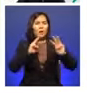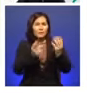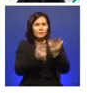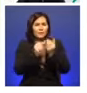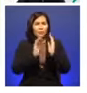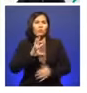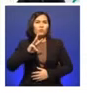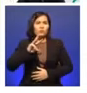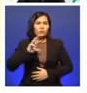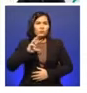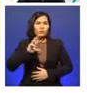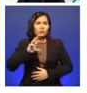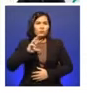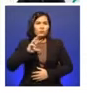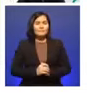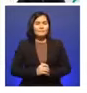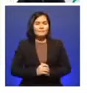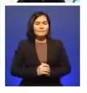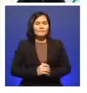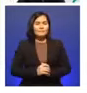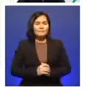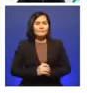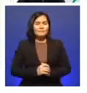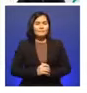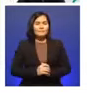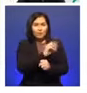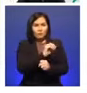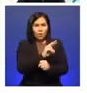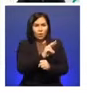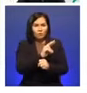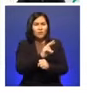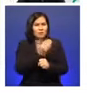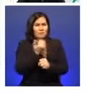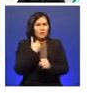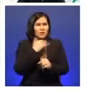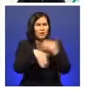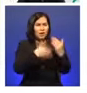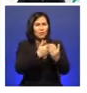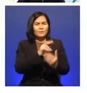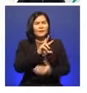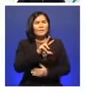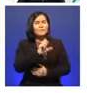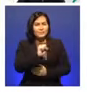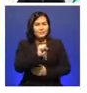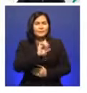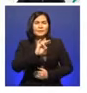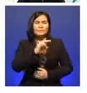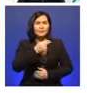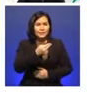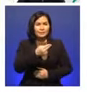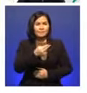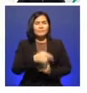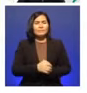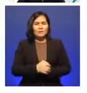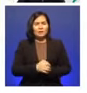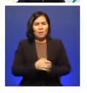นะฮะแล้วก็เพิ่มจากปี2562ที่มีอยู่จำนวน 370,000 คนเท่านั้นนะฮ